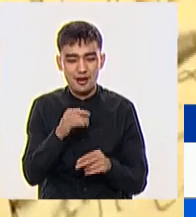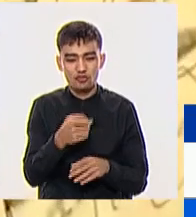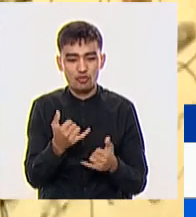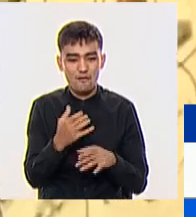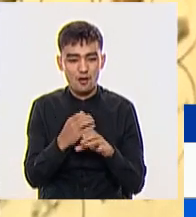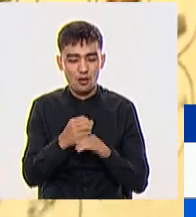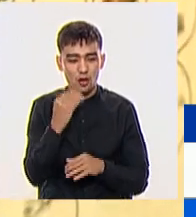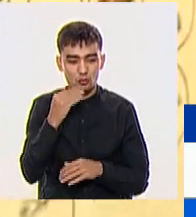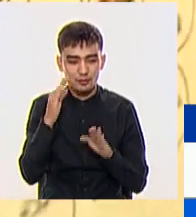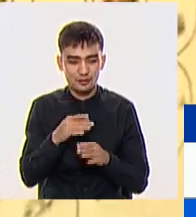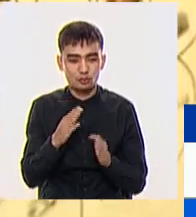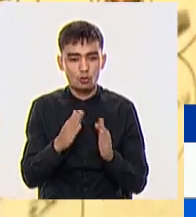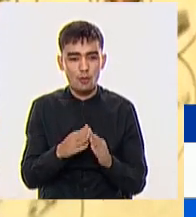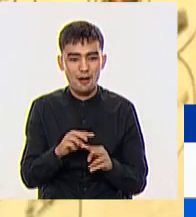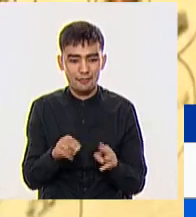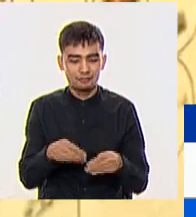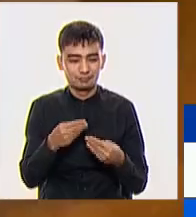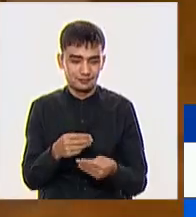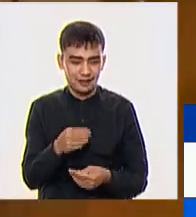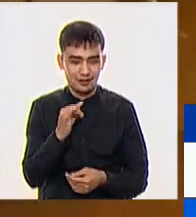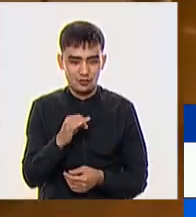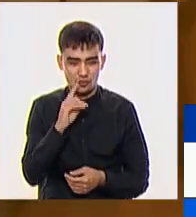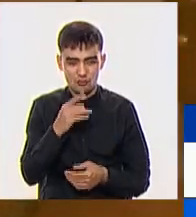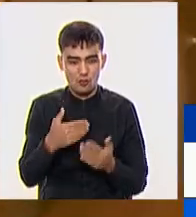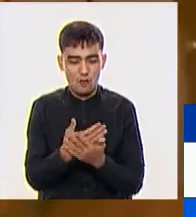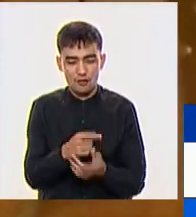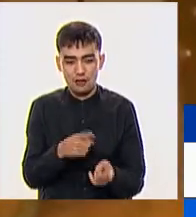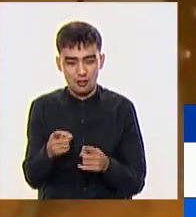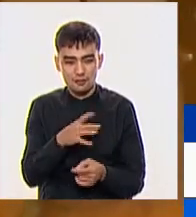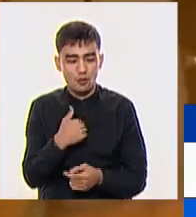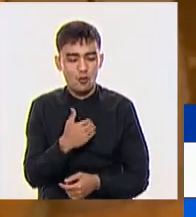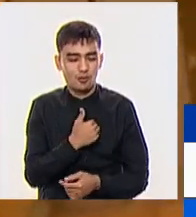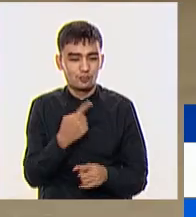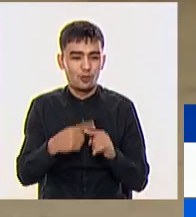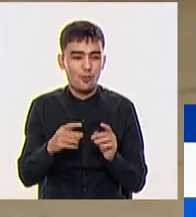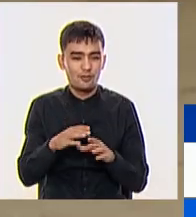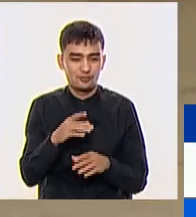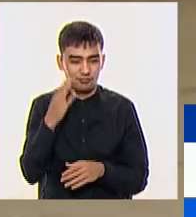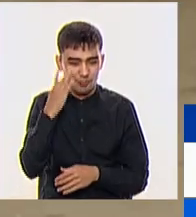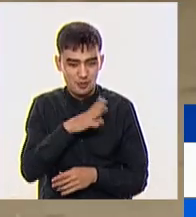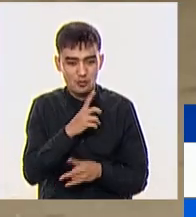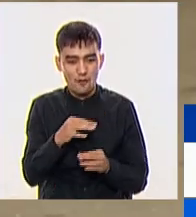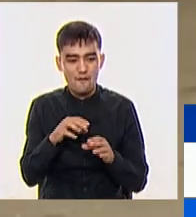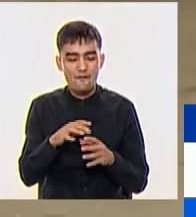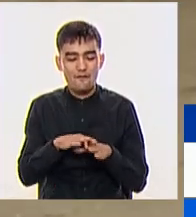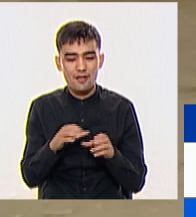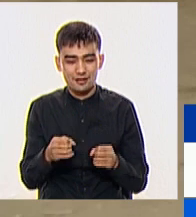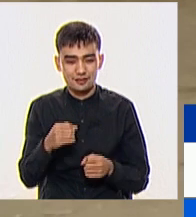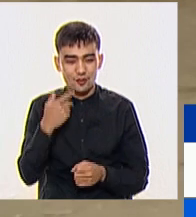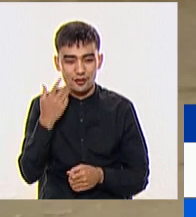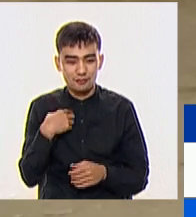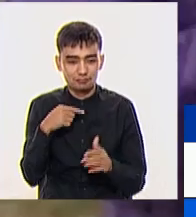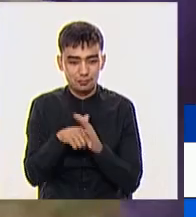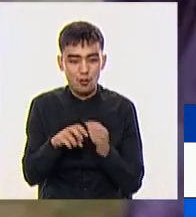вагондар ақтөбеліктерге баспана ретінде беріліпті. Жылдар бойы жаңа қонысқа көшуді армандаған тұрғындар билік мәселеге араласқанда қатты